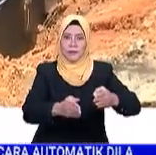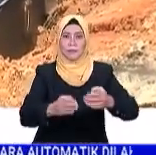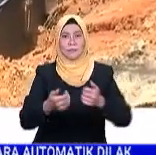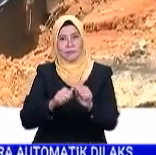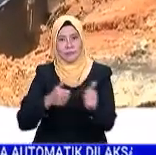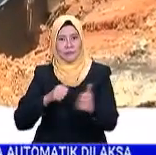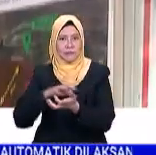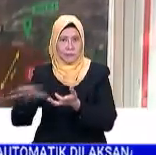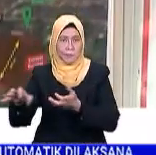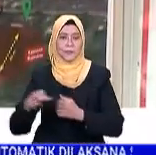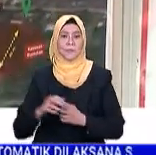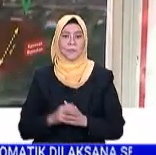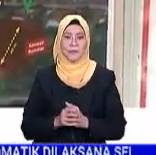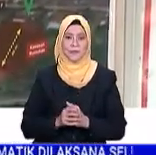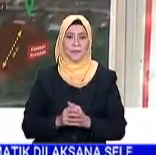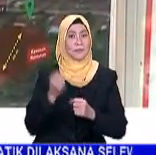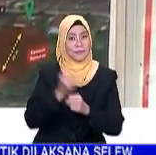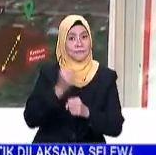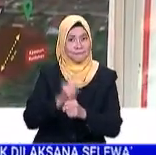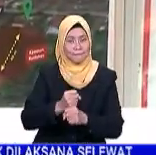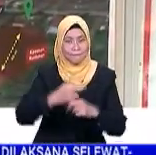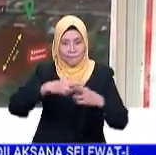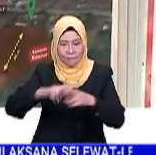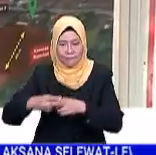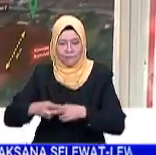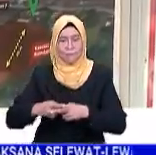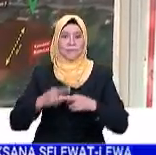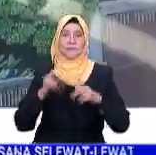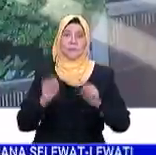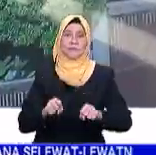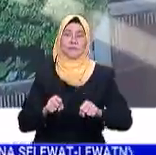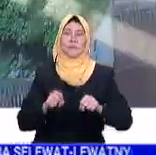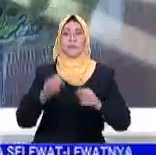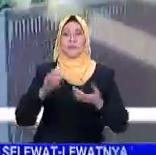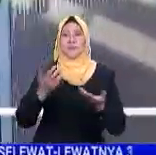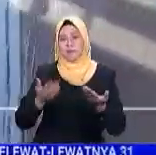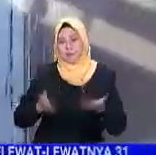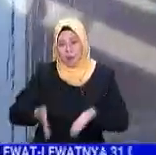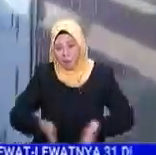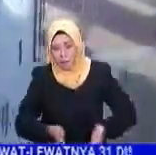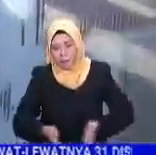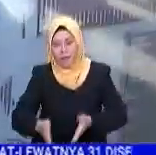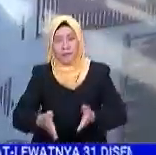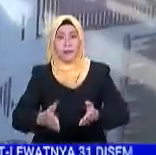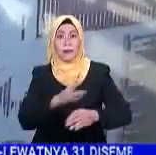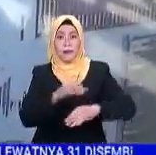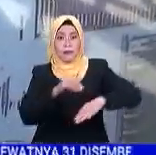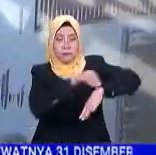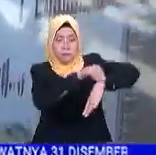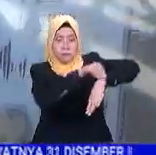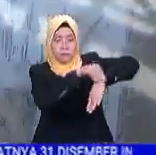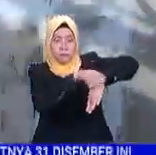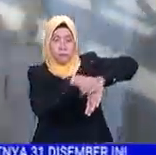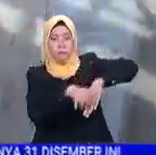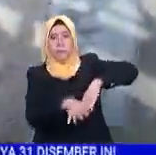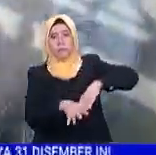ini perlu dilakukan bagi membaik pulih aliran dan mengurangkan risiko pergerakan tanah ke atas